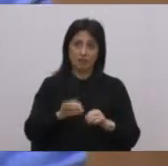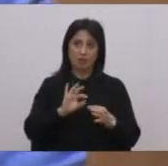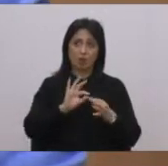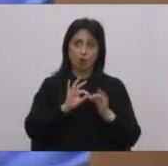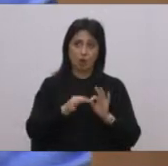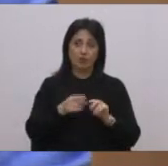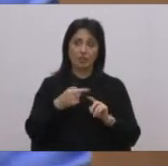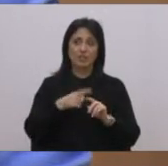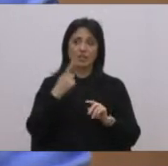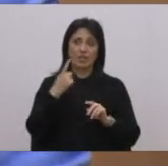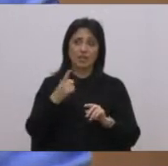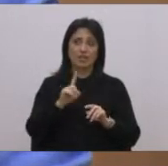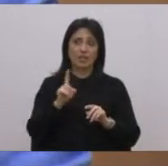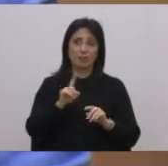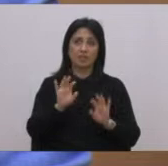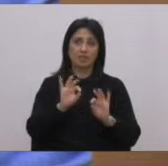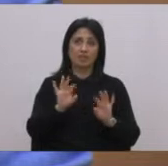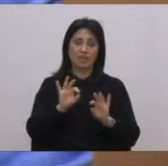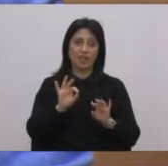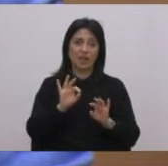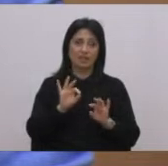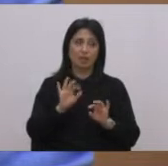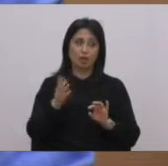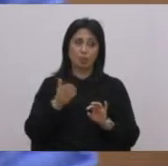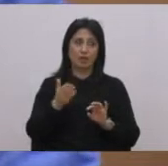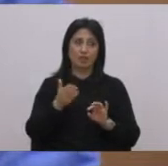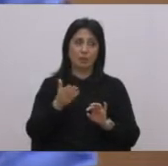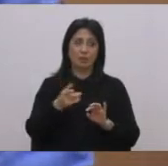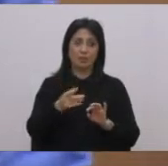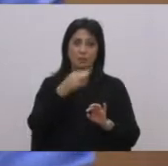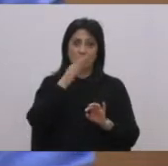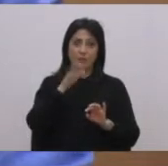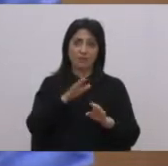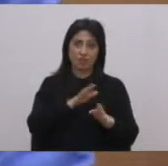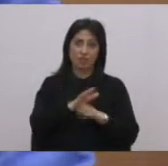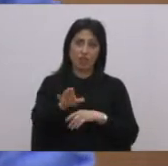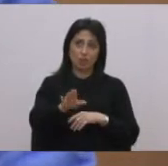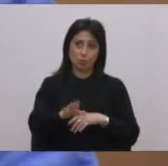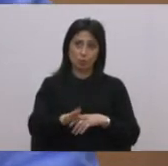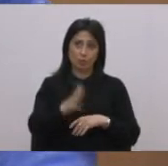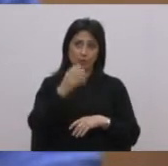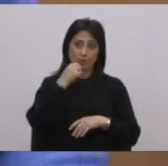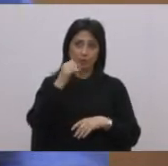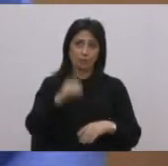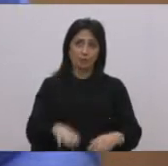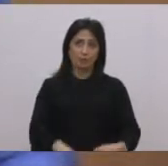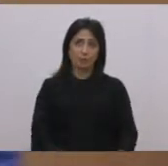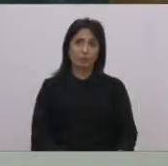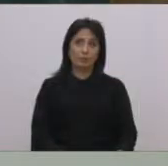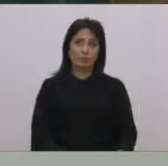luat, SRT am mai înscuitrat, romel sați mere și ia strulebt omul. Te dim la după.